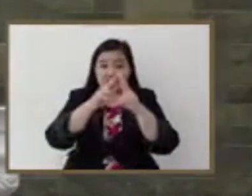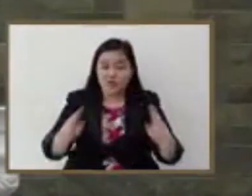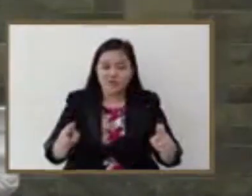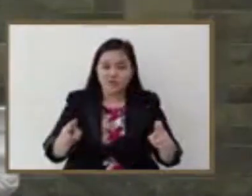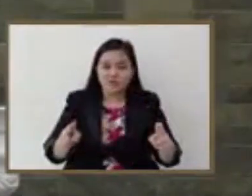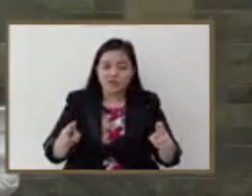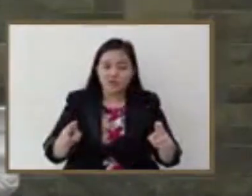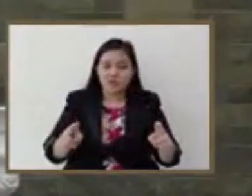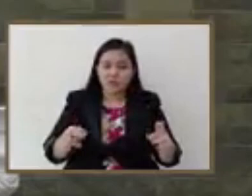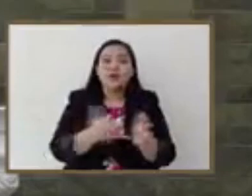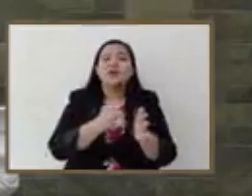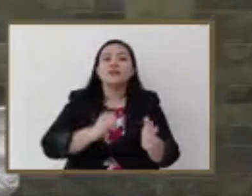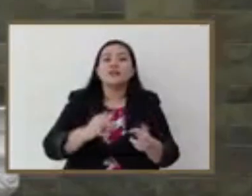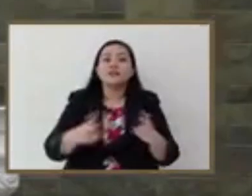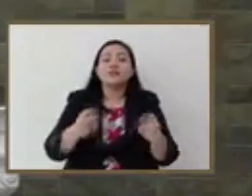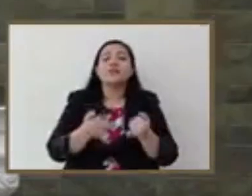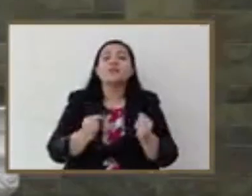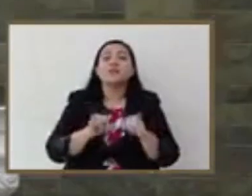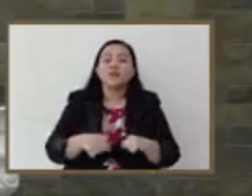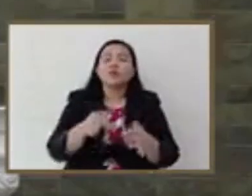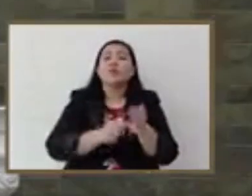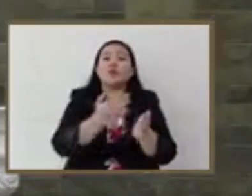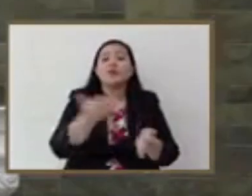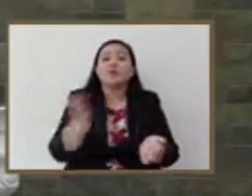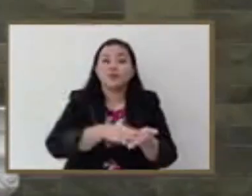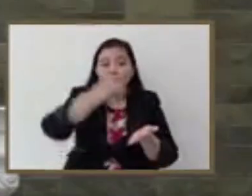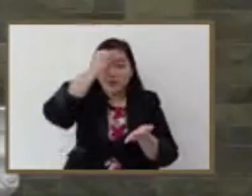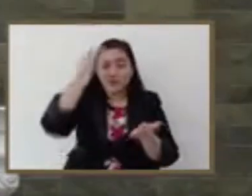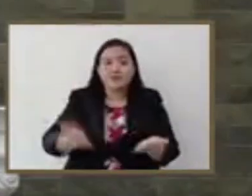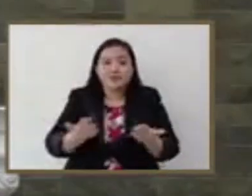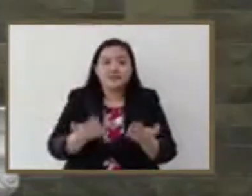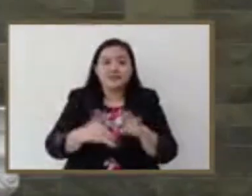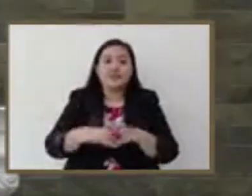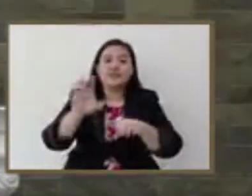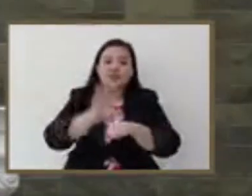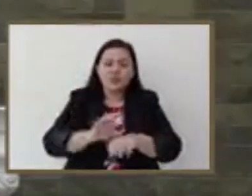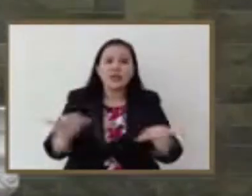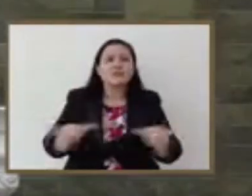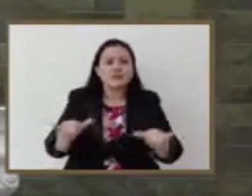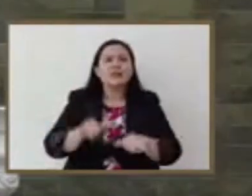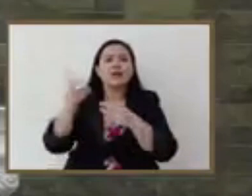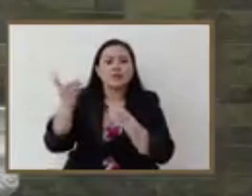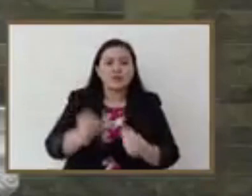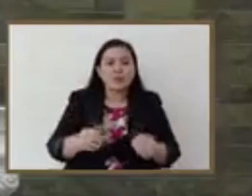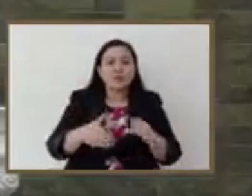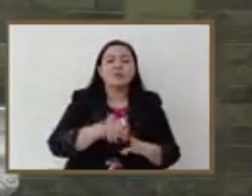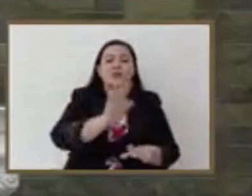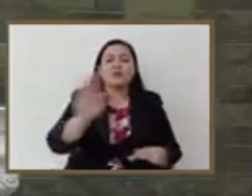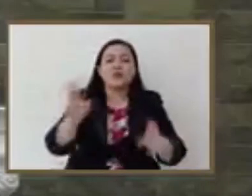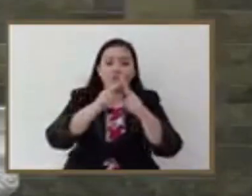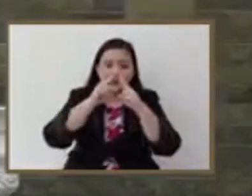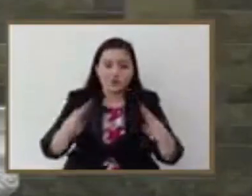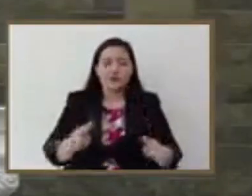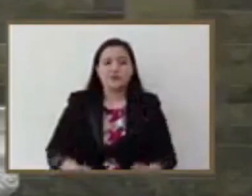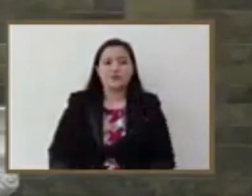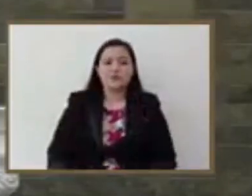bagay, sa bahay, huwag niyong papaguhin. Do you understand? Na magtataka po kayo, mga kapatid, na may mga